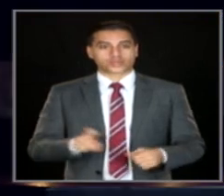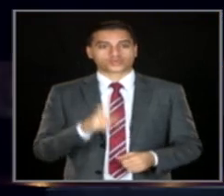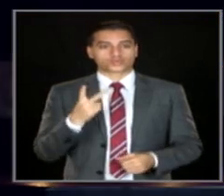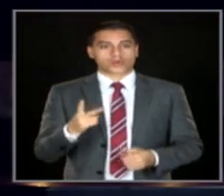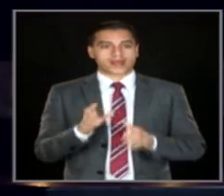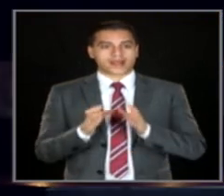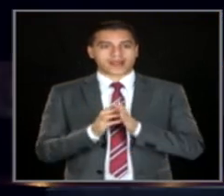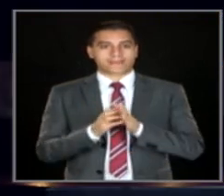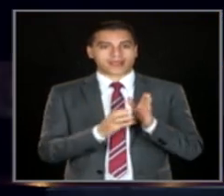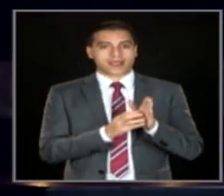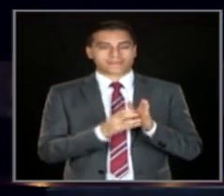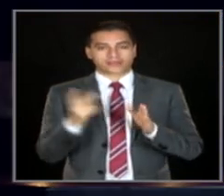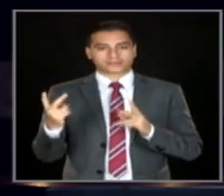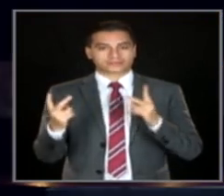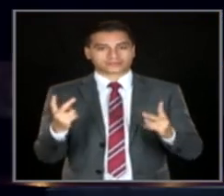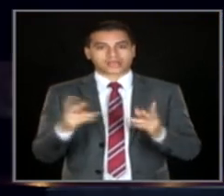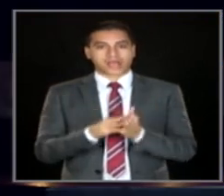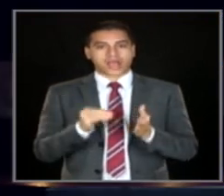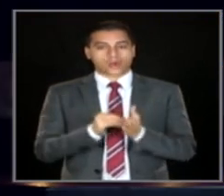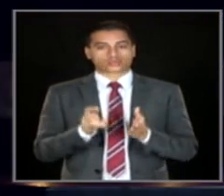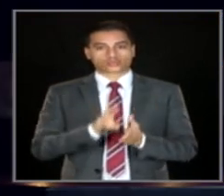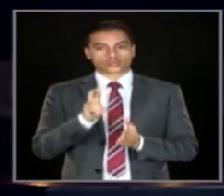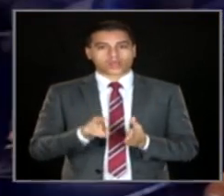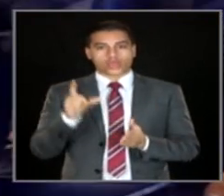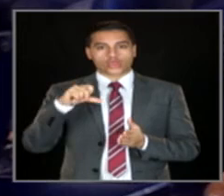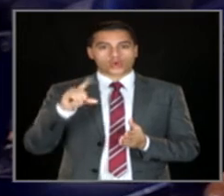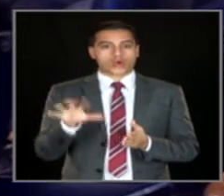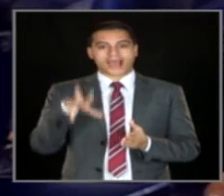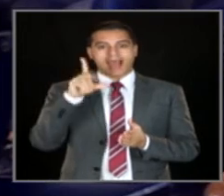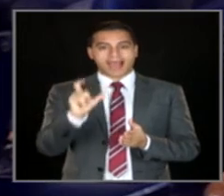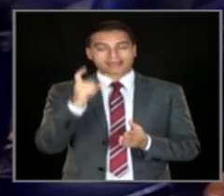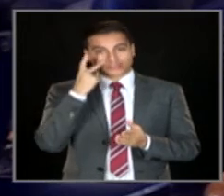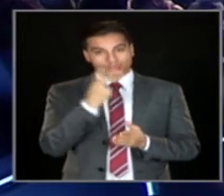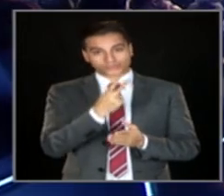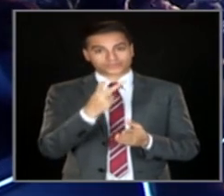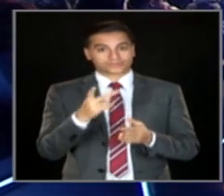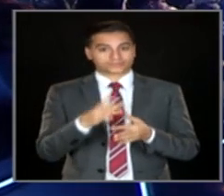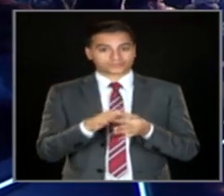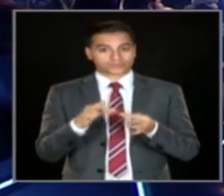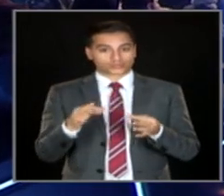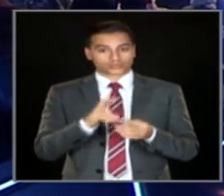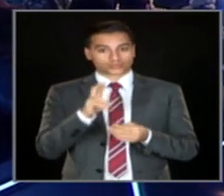سؤالين لكل جامعة، وأول سؤال نورهان إبراهيم. اتفضل يا نورهان.